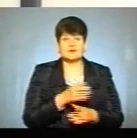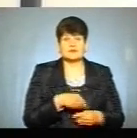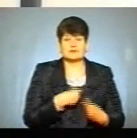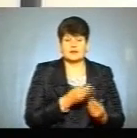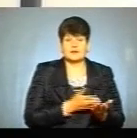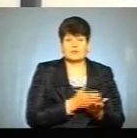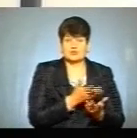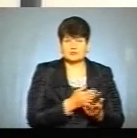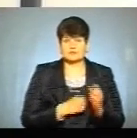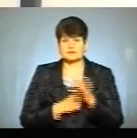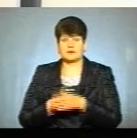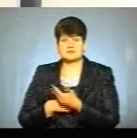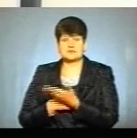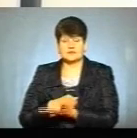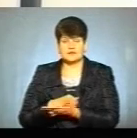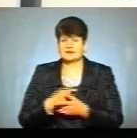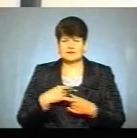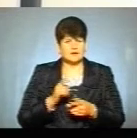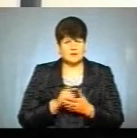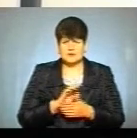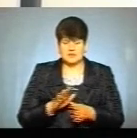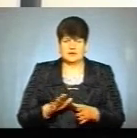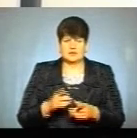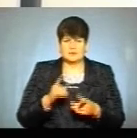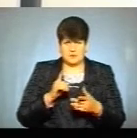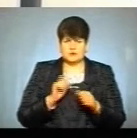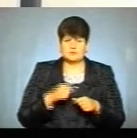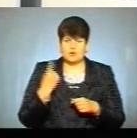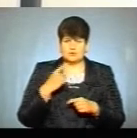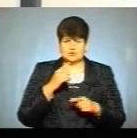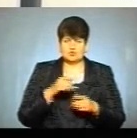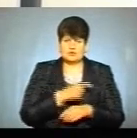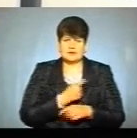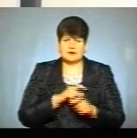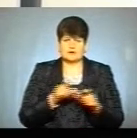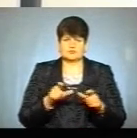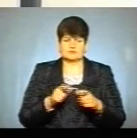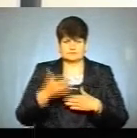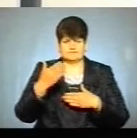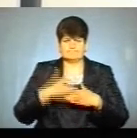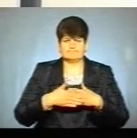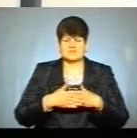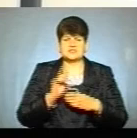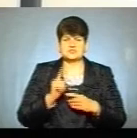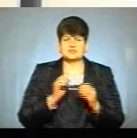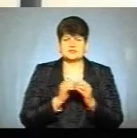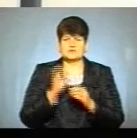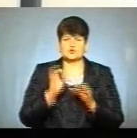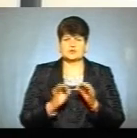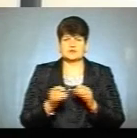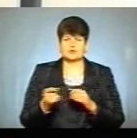нам стільки, так не має бути. Тобто, ну, хіба ми можемо на обласну лікарню повішати шлагбам і сказати, тільки 10%